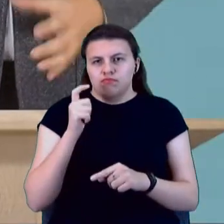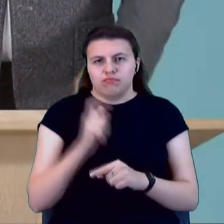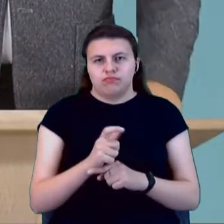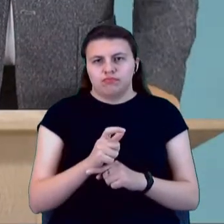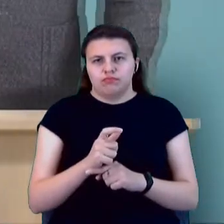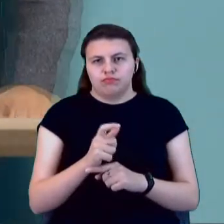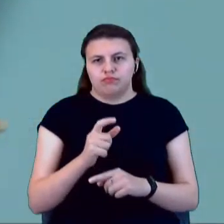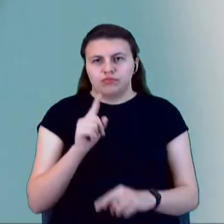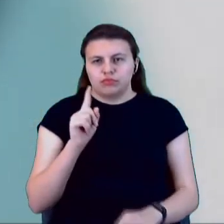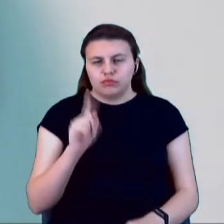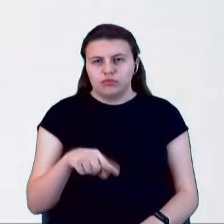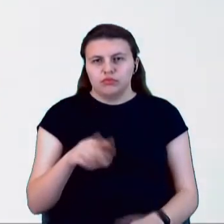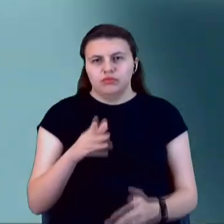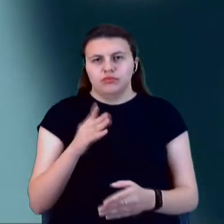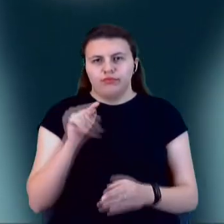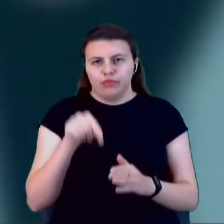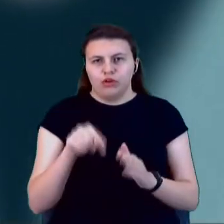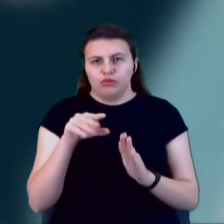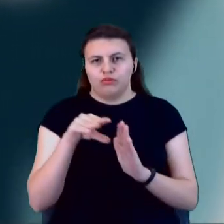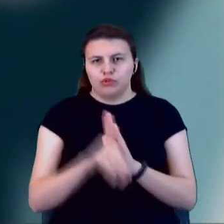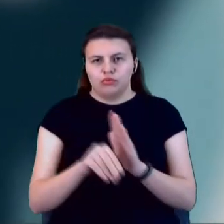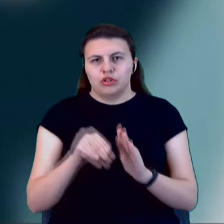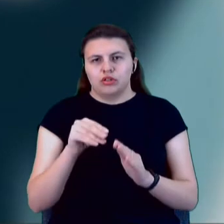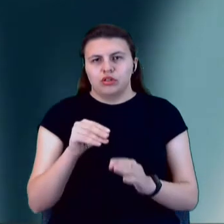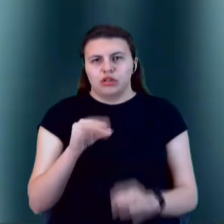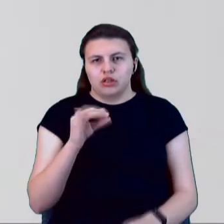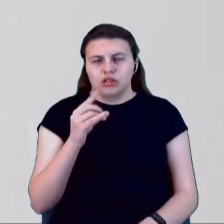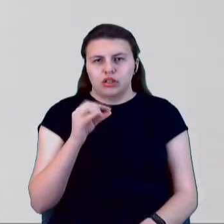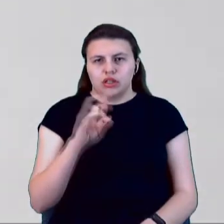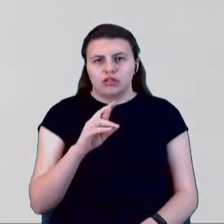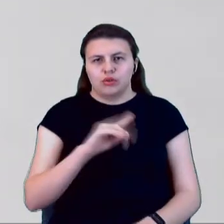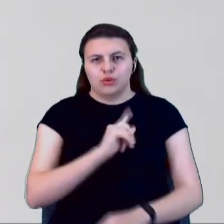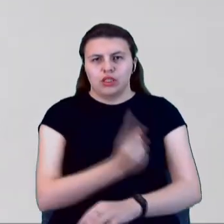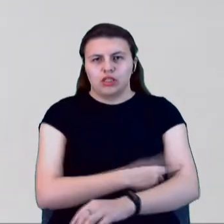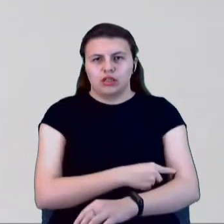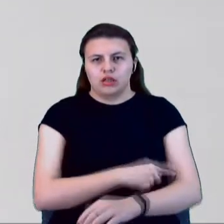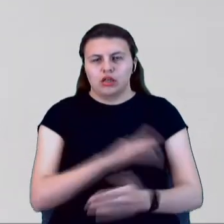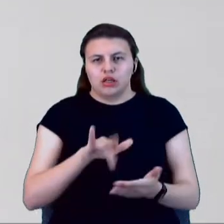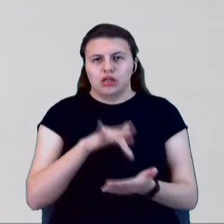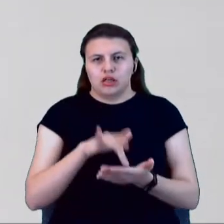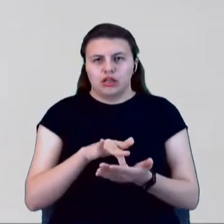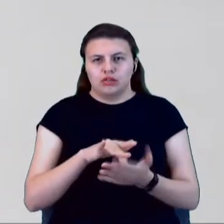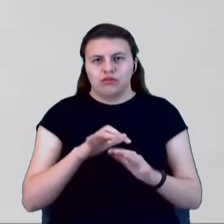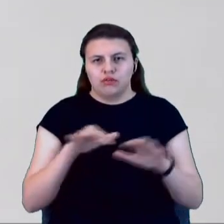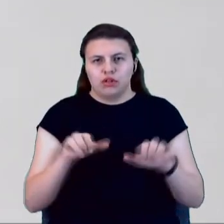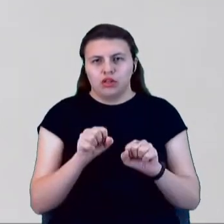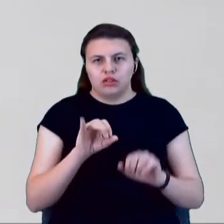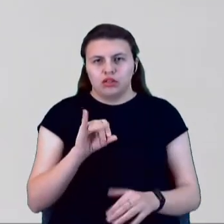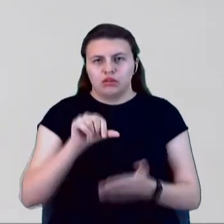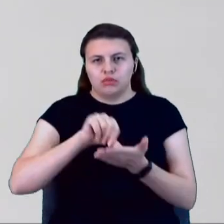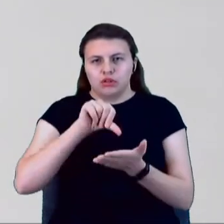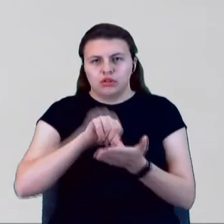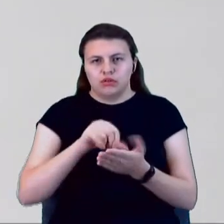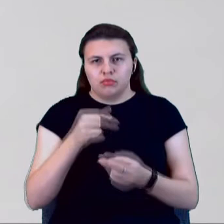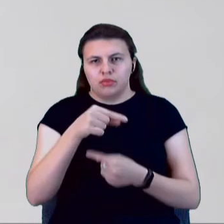числе в консолидации усилий городской власти и представителей бизнеса. Я думаю, это